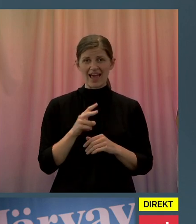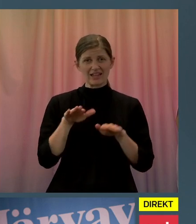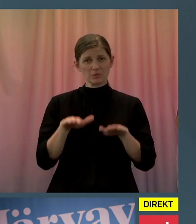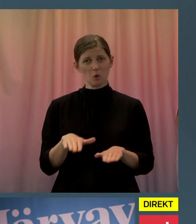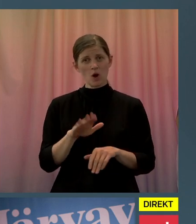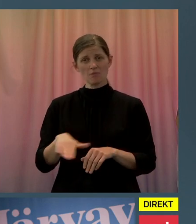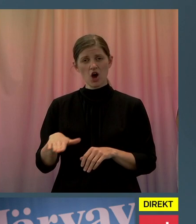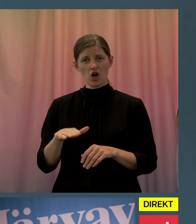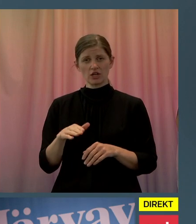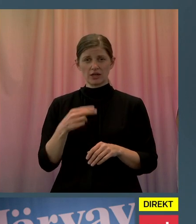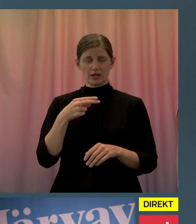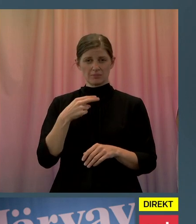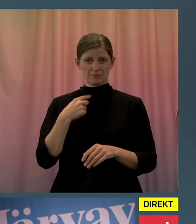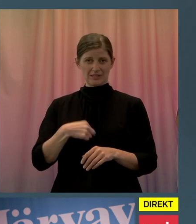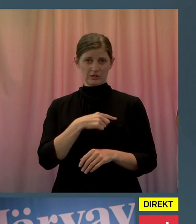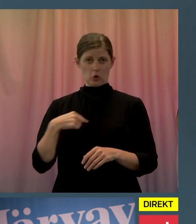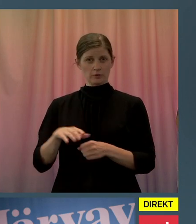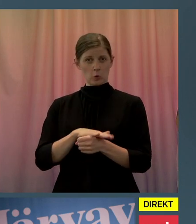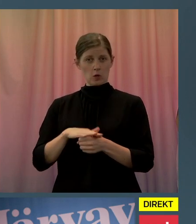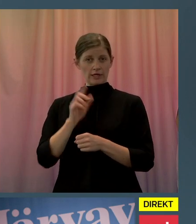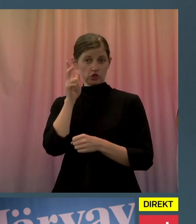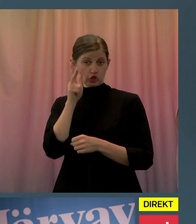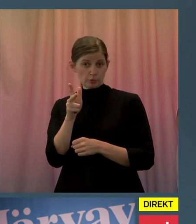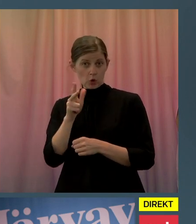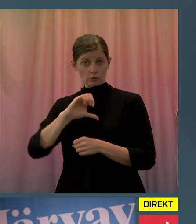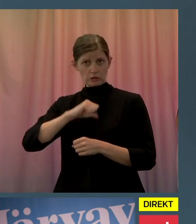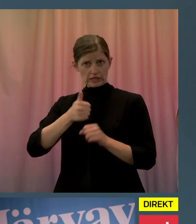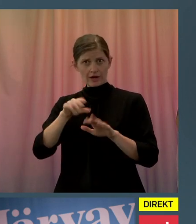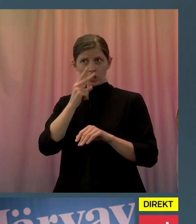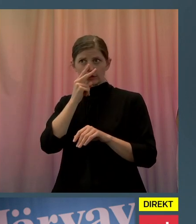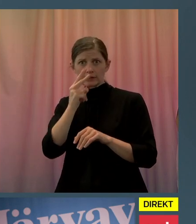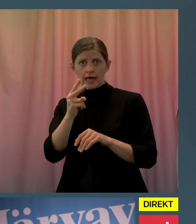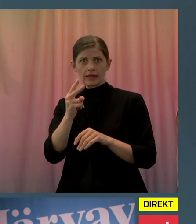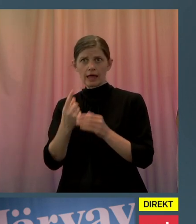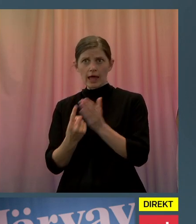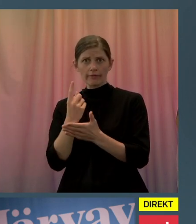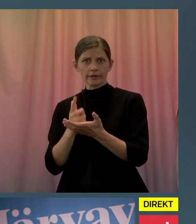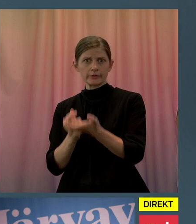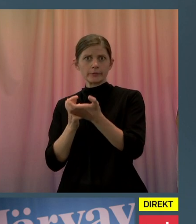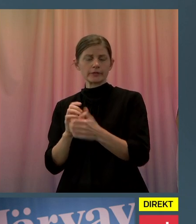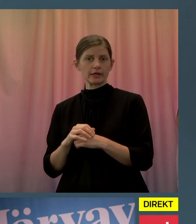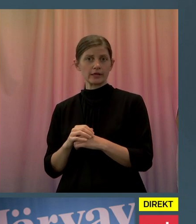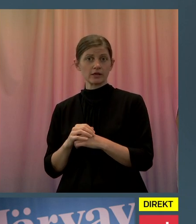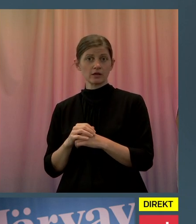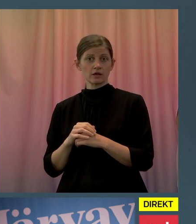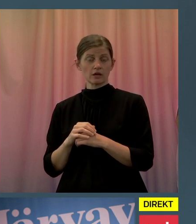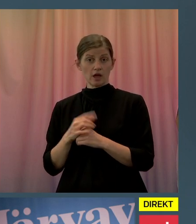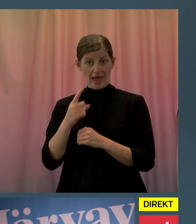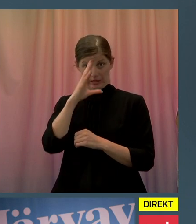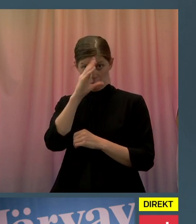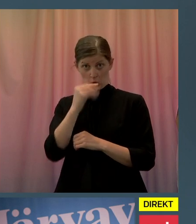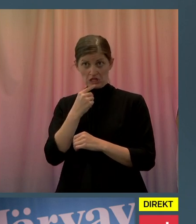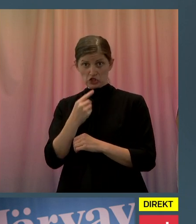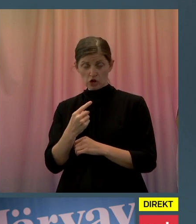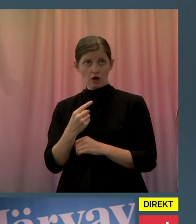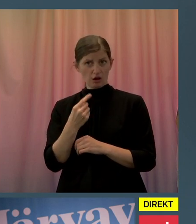i Biskopsgården i Göteborg som med egna ögon bevittnade skjutningar. De kan till och med skjuta mig,